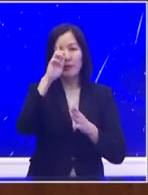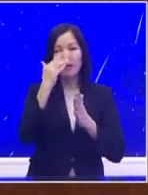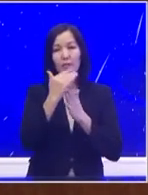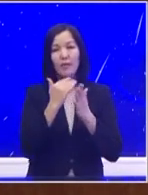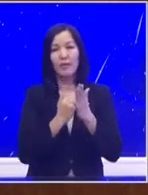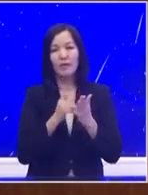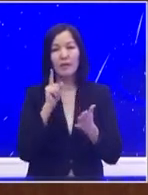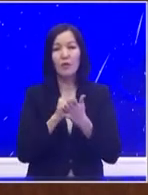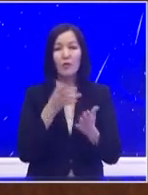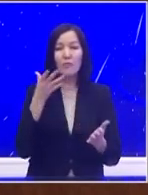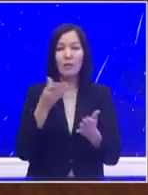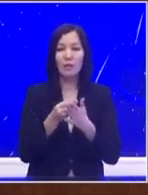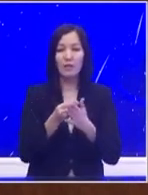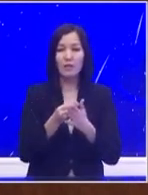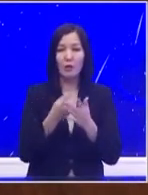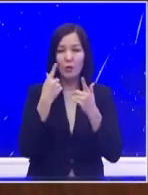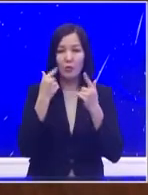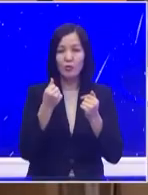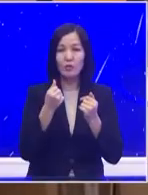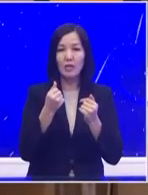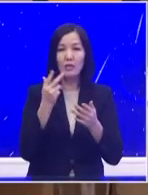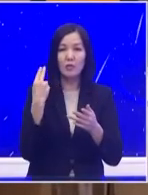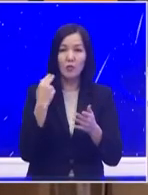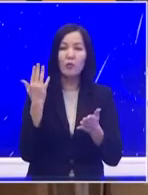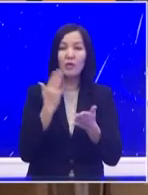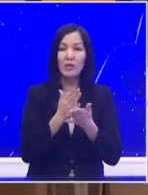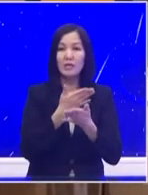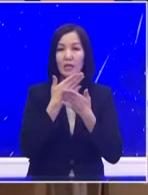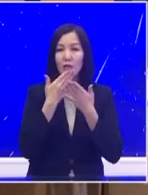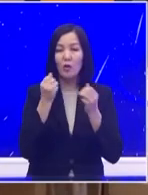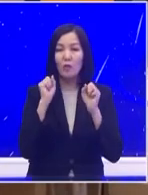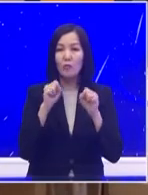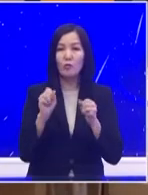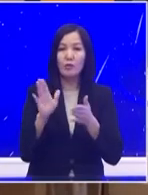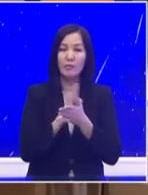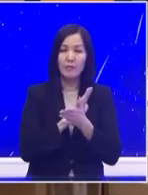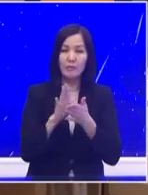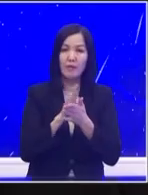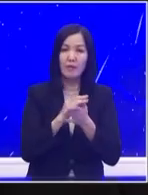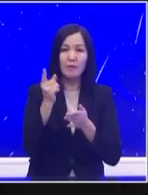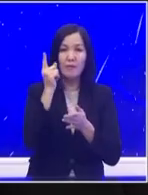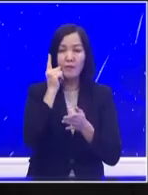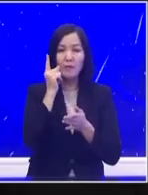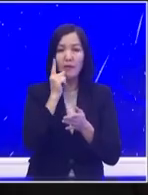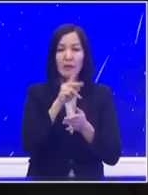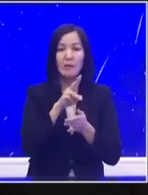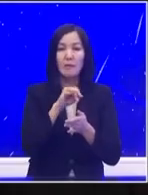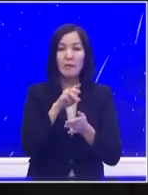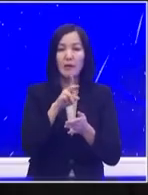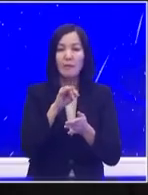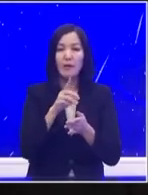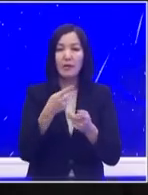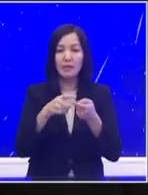«Кабинет налогоплательщика». Также узнать о наличии или отсутствии задолженности по налогам можно через бесплатное мобильное приложение «ЕСалык Мобайл», которое можно